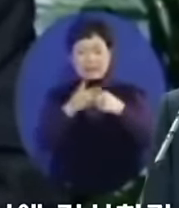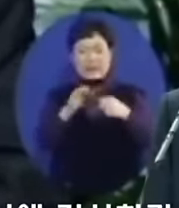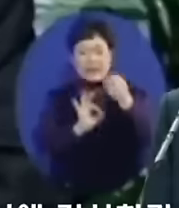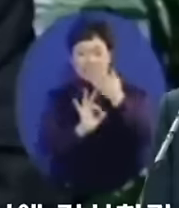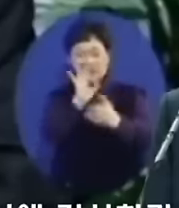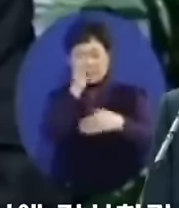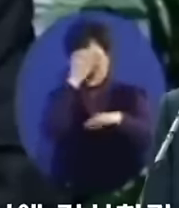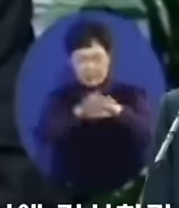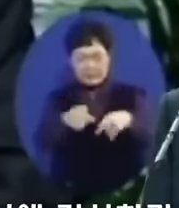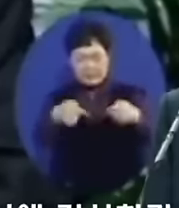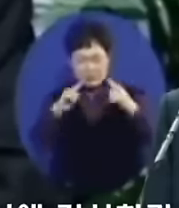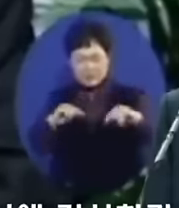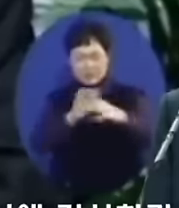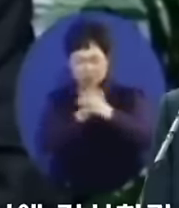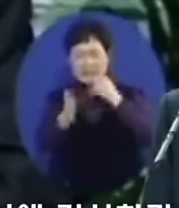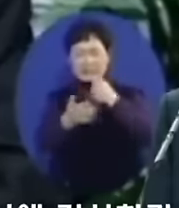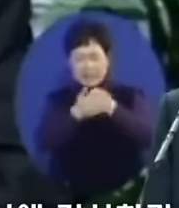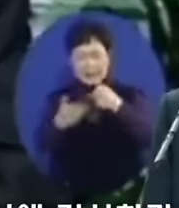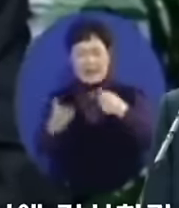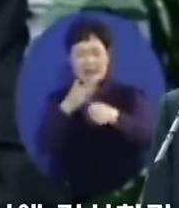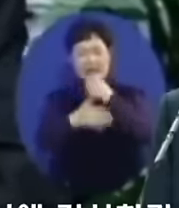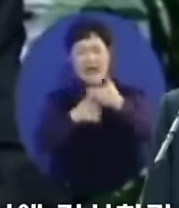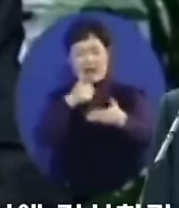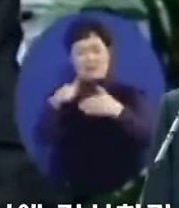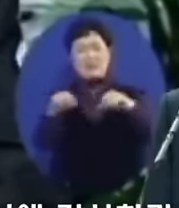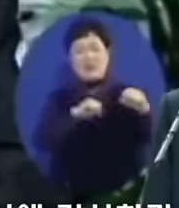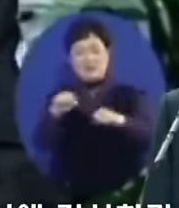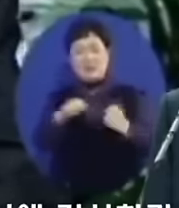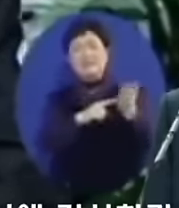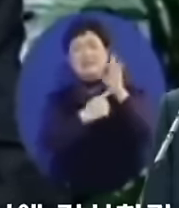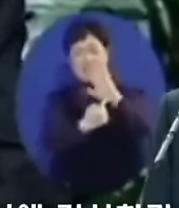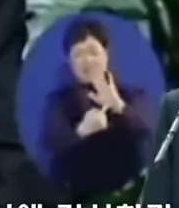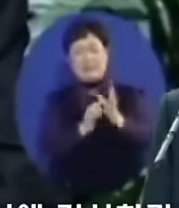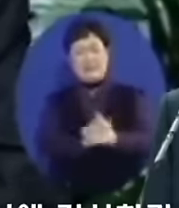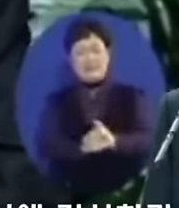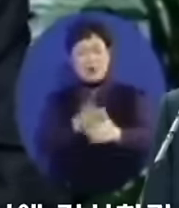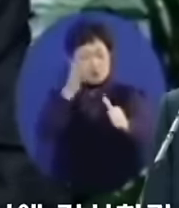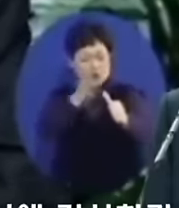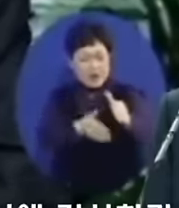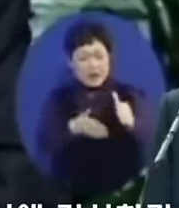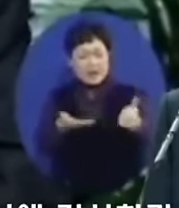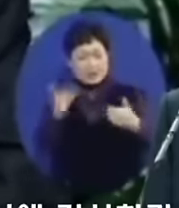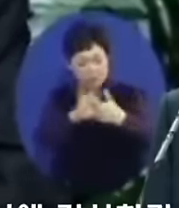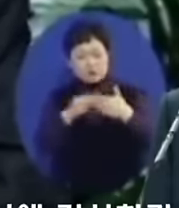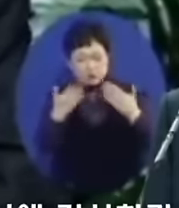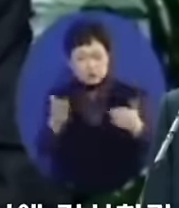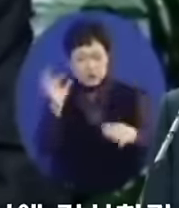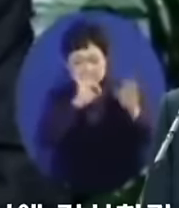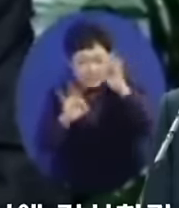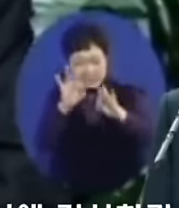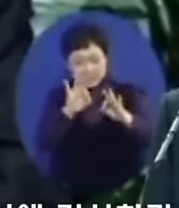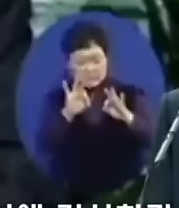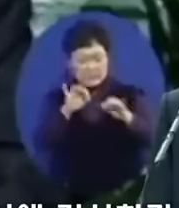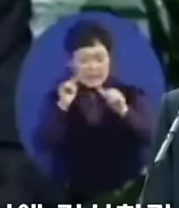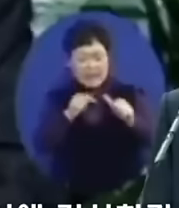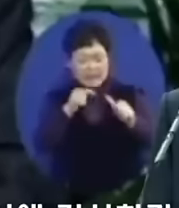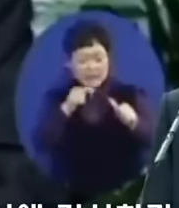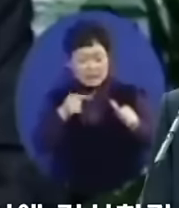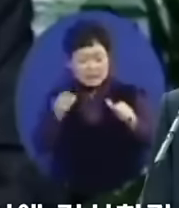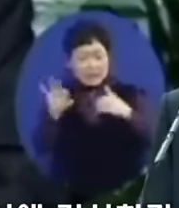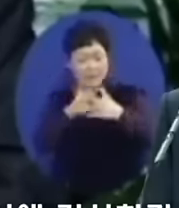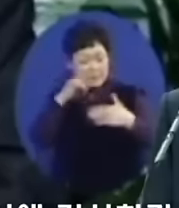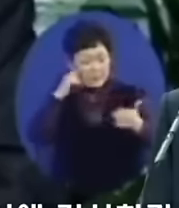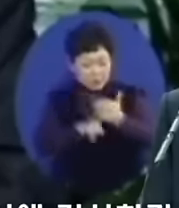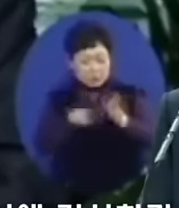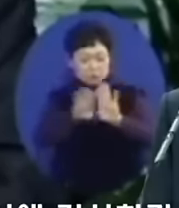기도에 나와서 기도했기 때문에 하나님의 역사가 일어나는 것입니다. 구하라 주실 것이요, 찾으라 찾을 것이요, 문을 두드리라